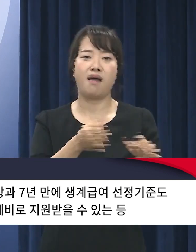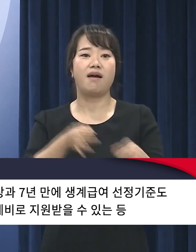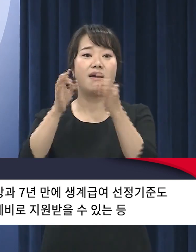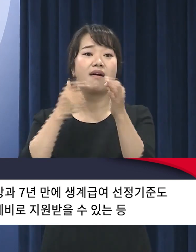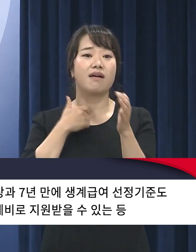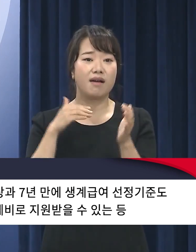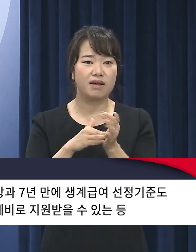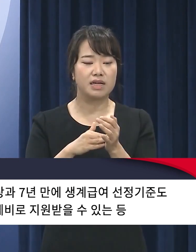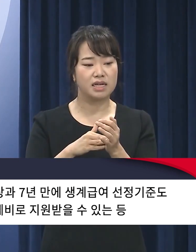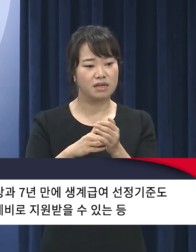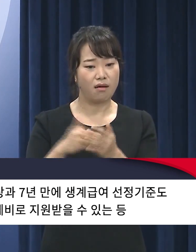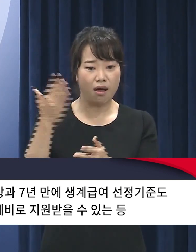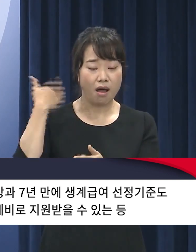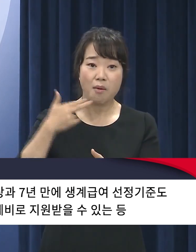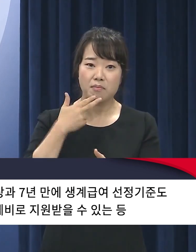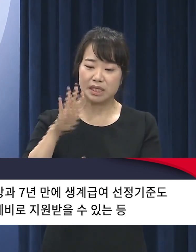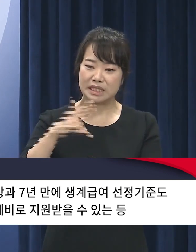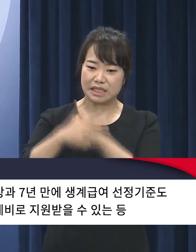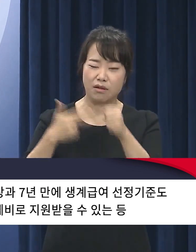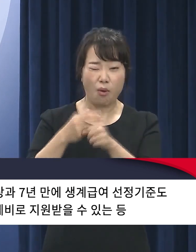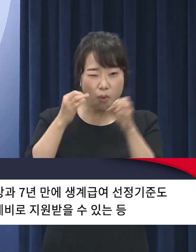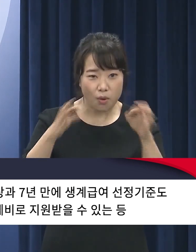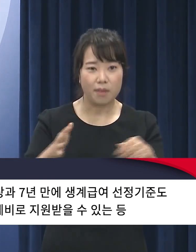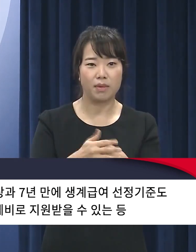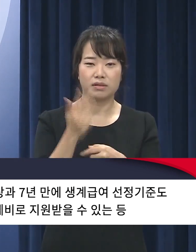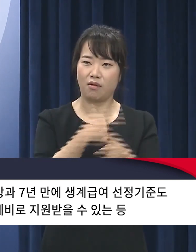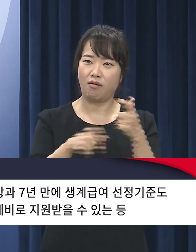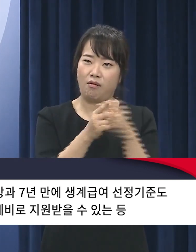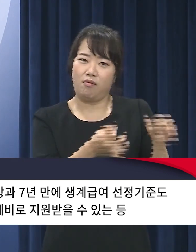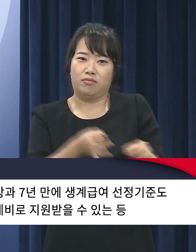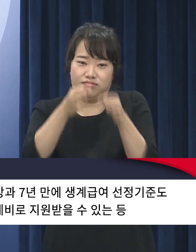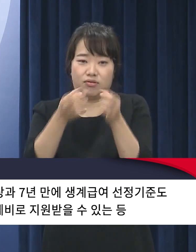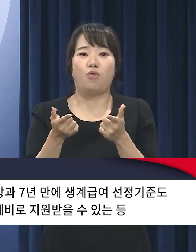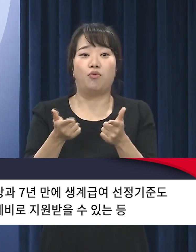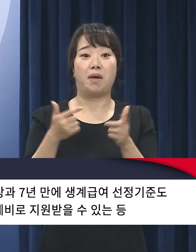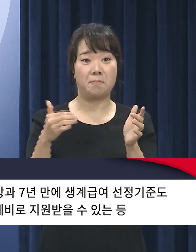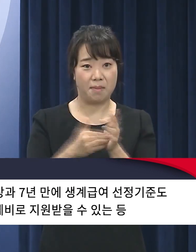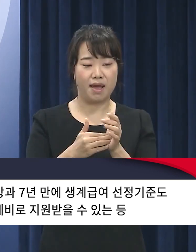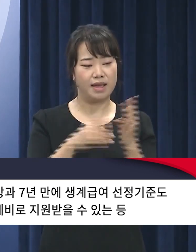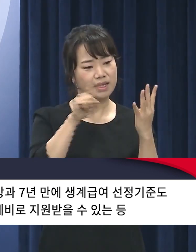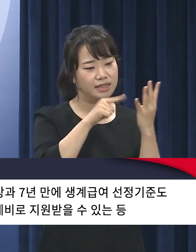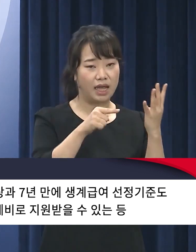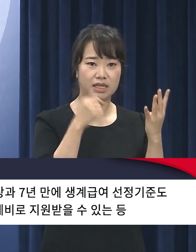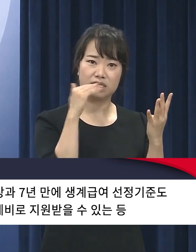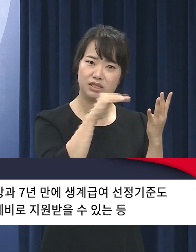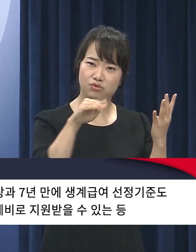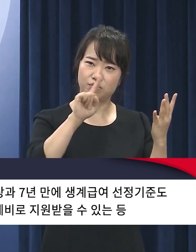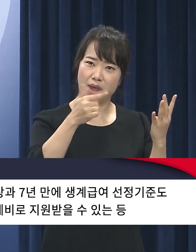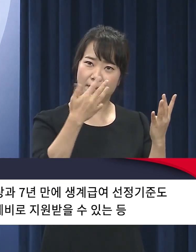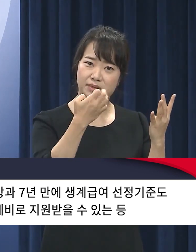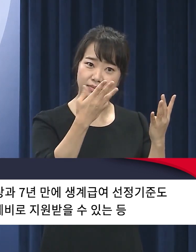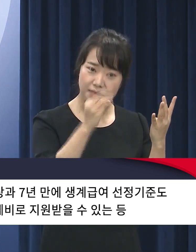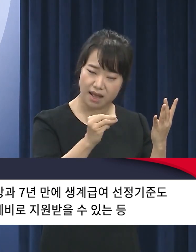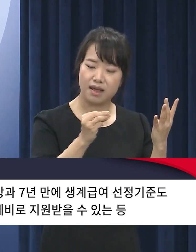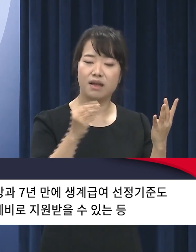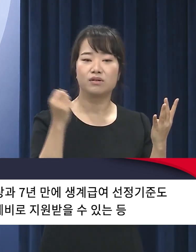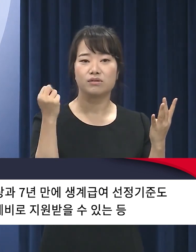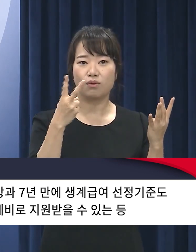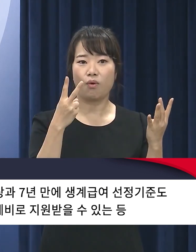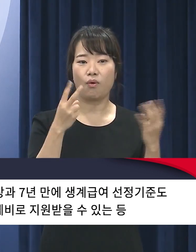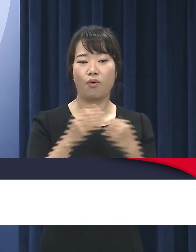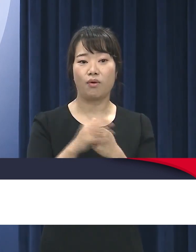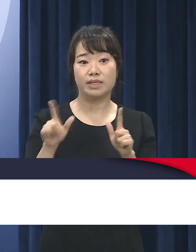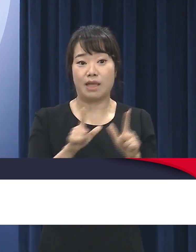인상과 7년 만에 생계급여 선정 기준도 상향 조정함에 따라 4인 가구는 최대 183만